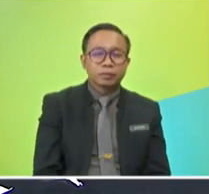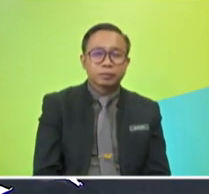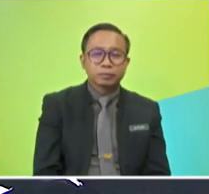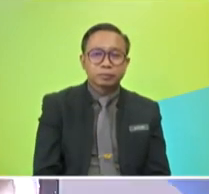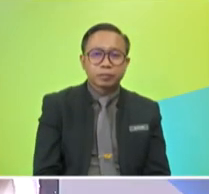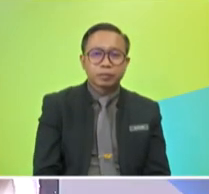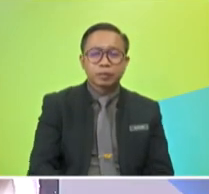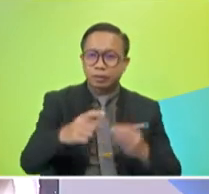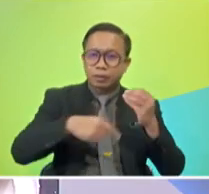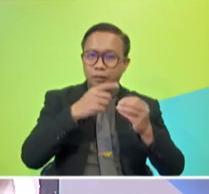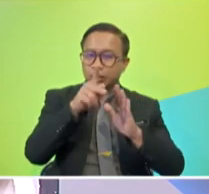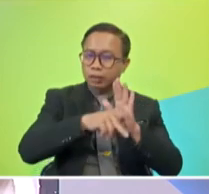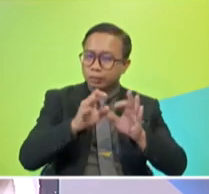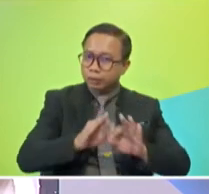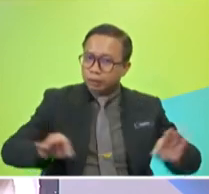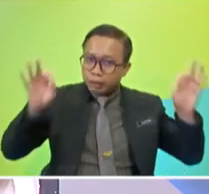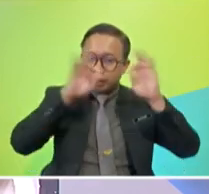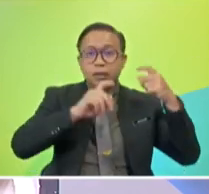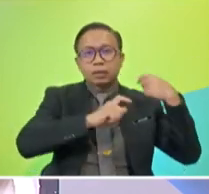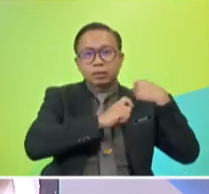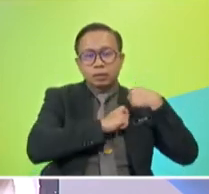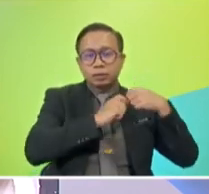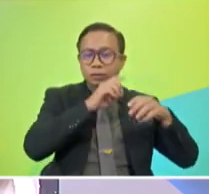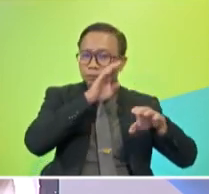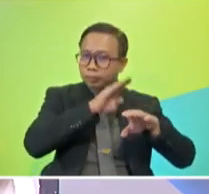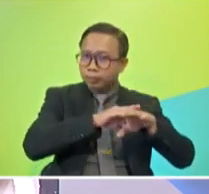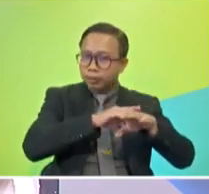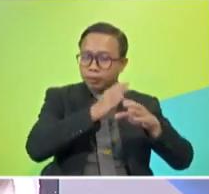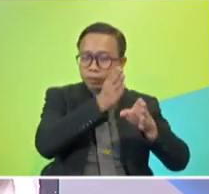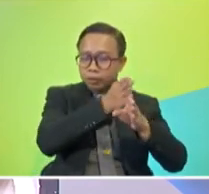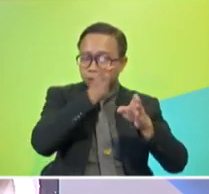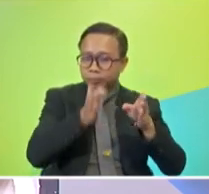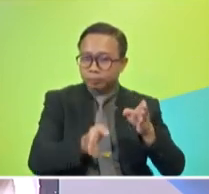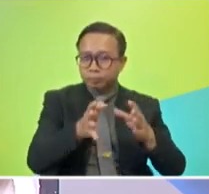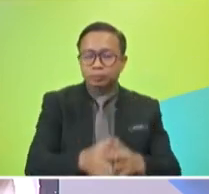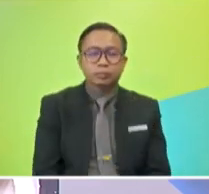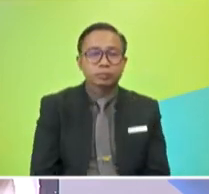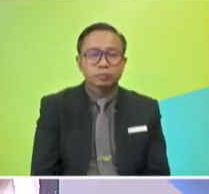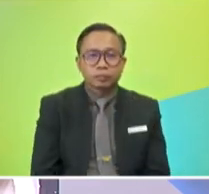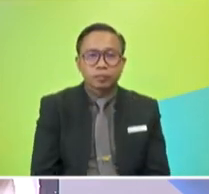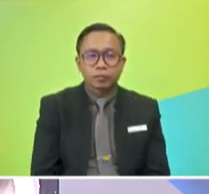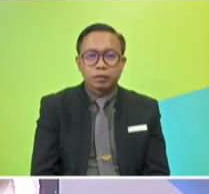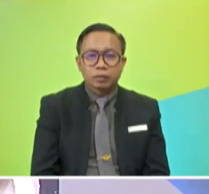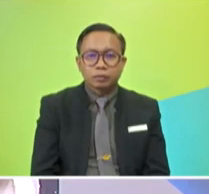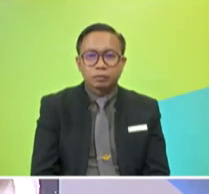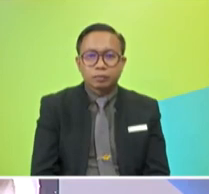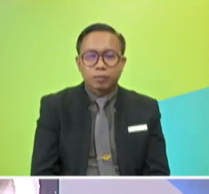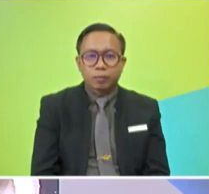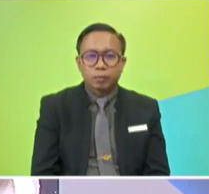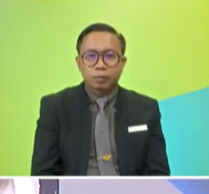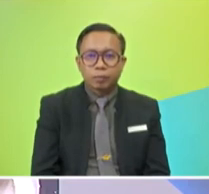tentang kepentingan bertanggung jawab terhadap jirairan Oke kita tekan